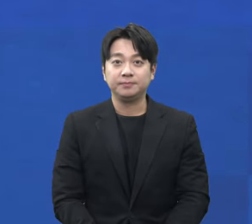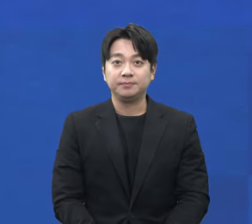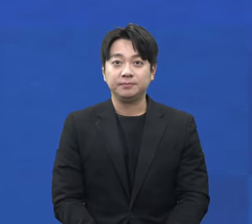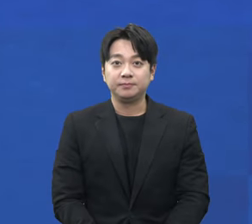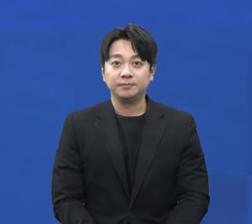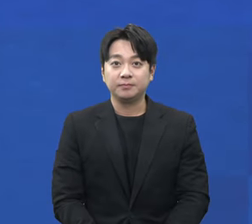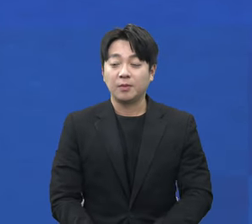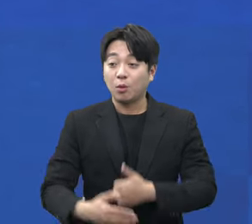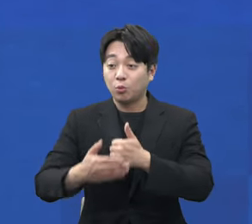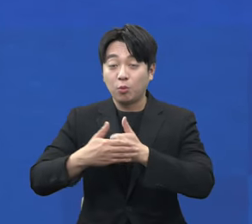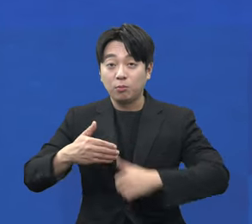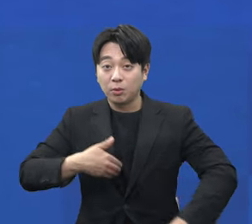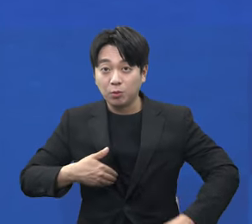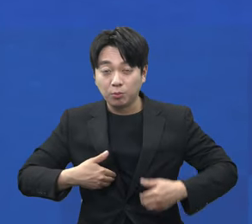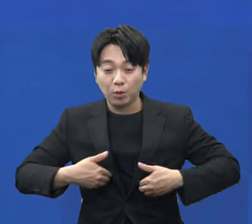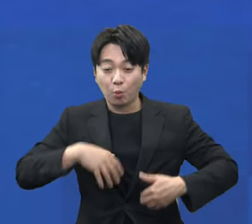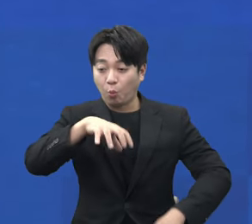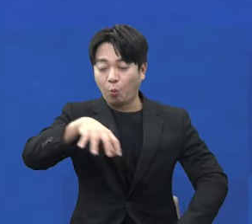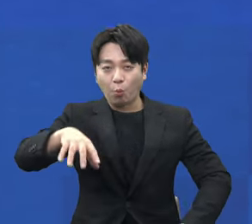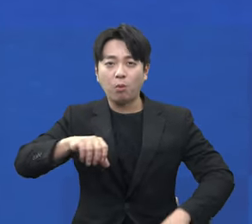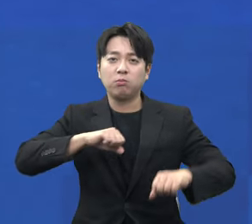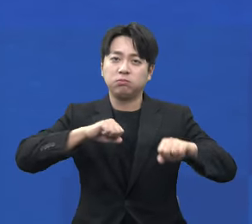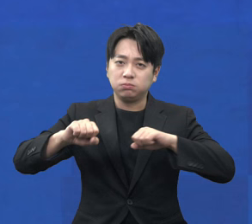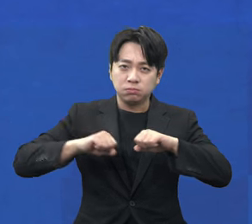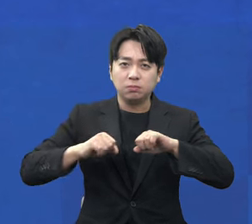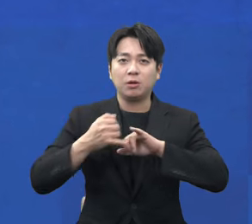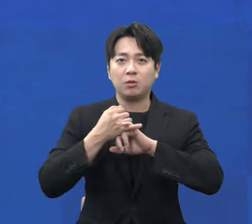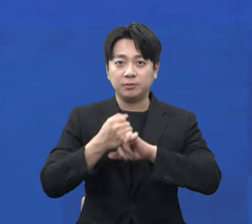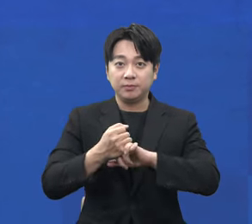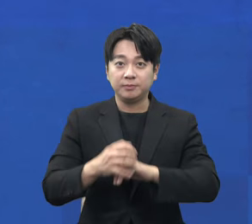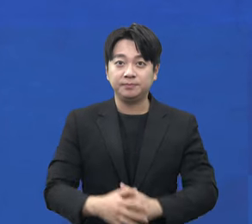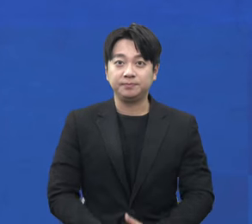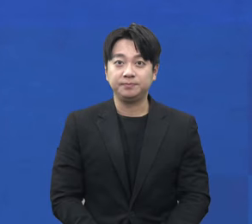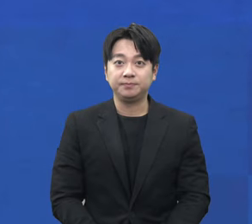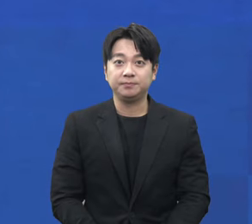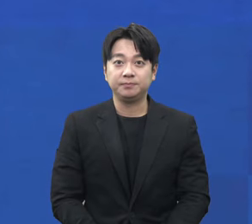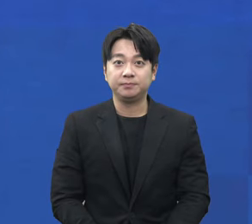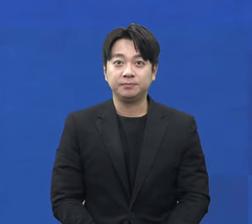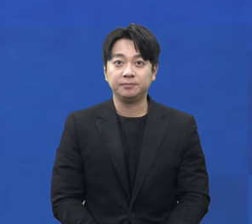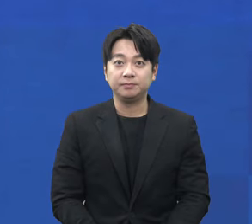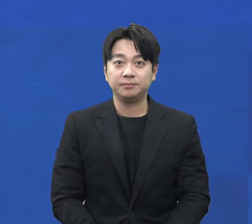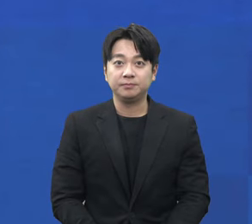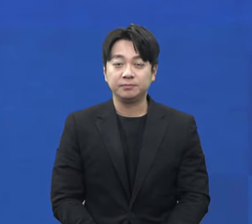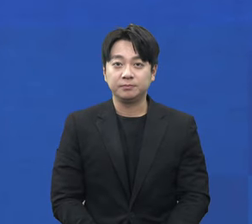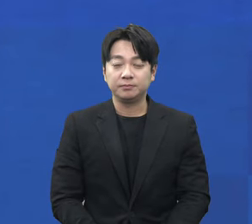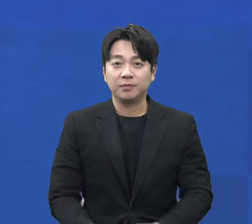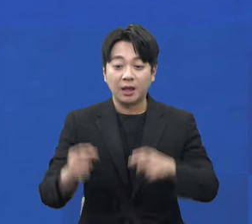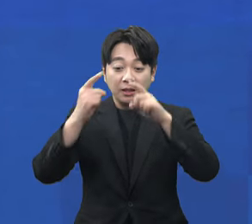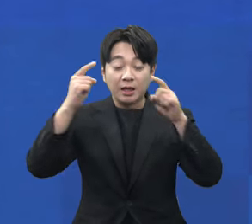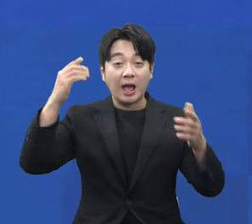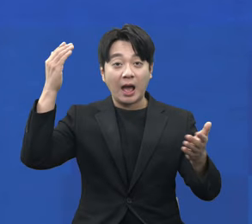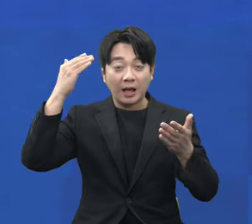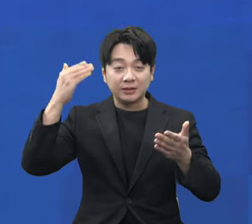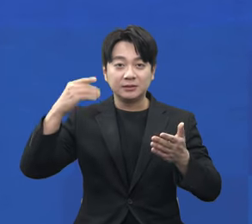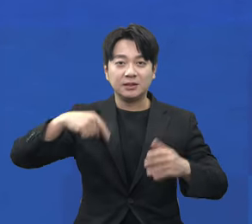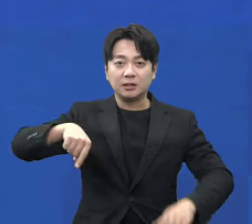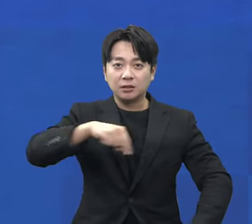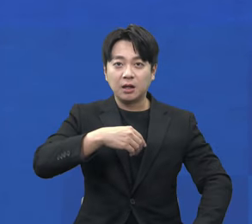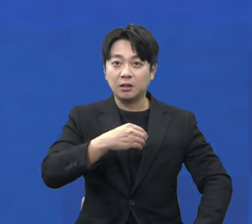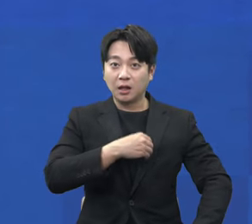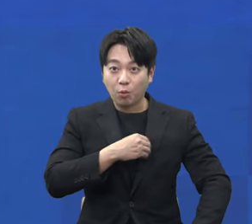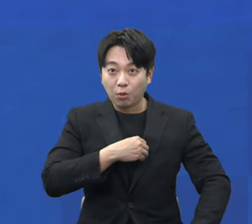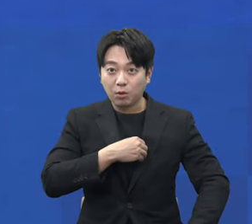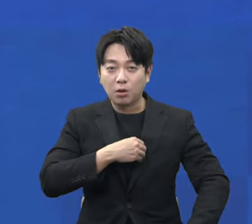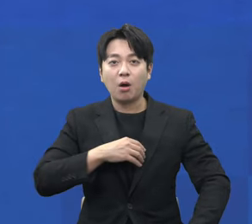곳이라면 어디든 달려가겠습니다 험지에서 힘쓰는 대학생 당원이 한 명이라도 있는 곳이라면 아무리 먼 곳이라도